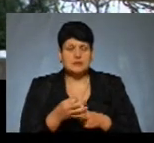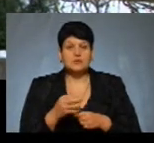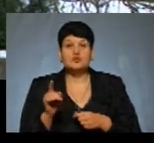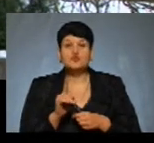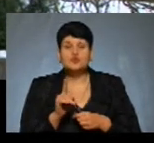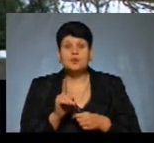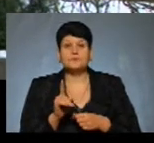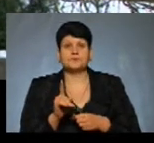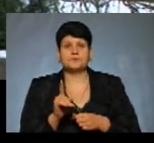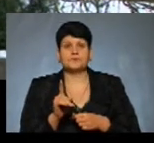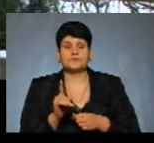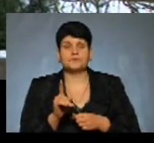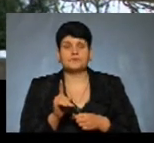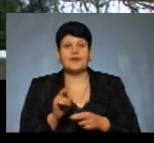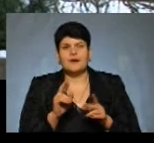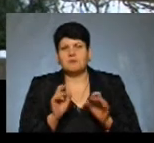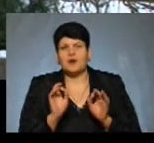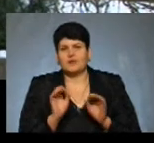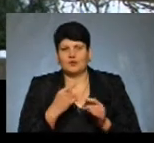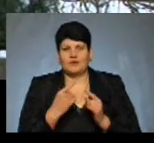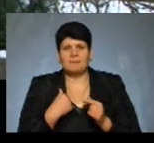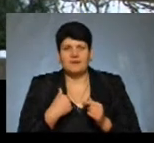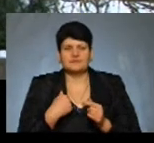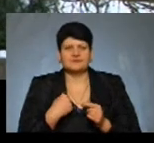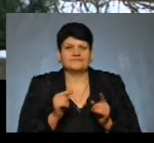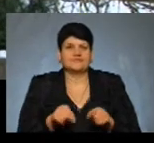ми, як би так тільки лояльно говорити, ми в такому